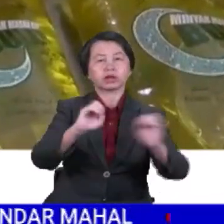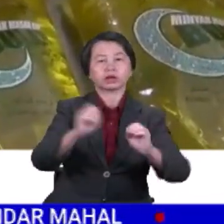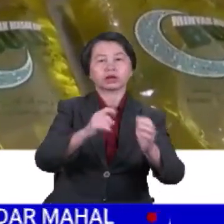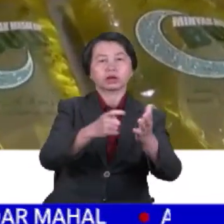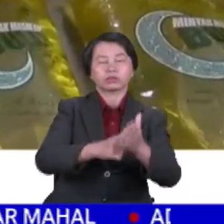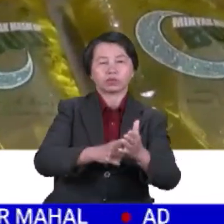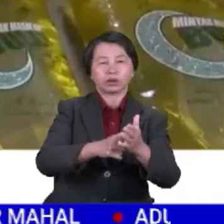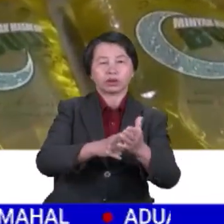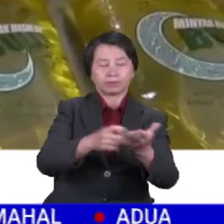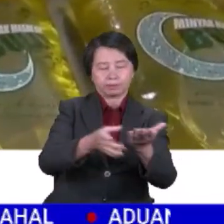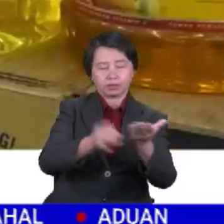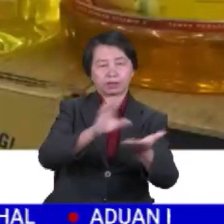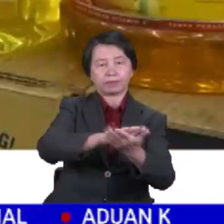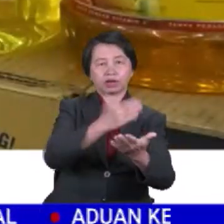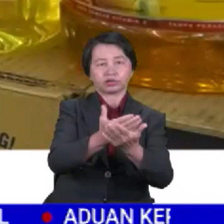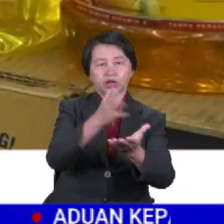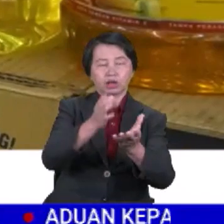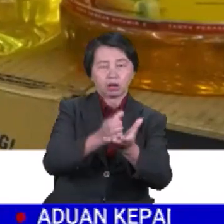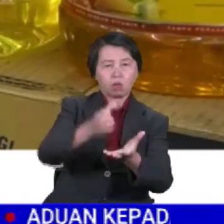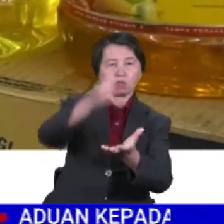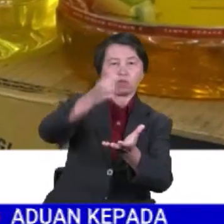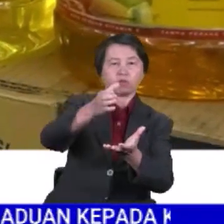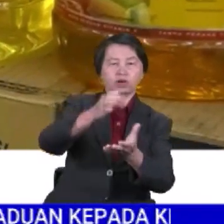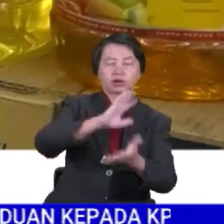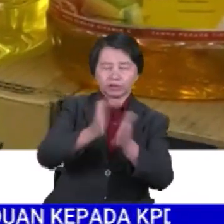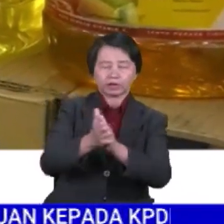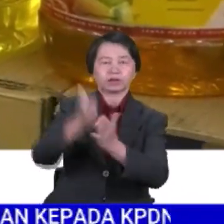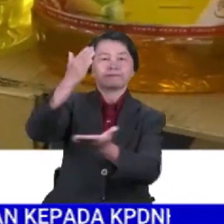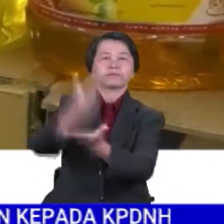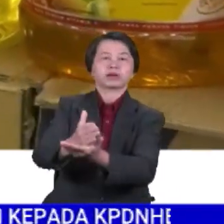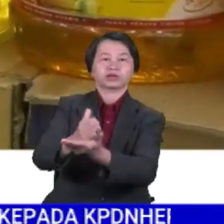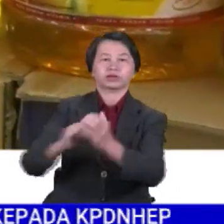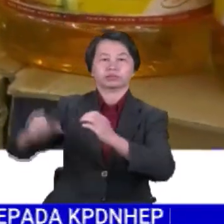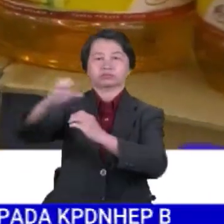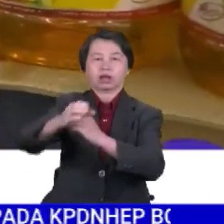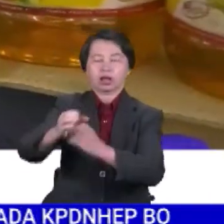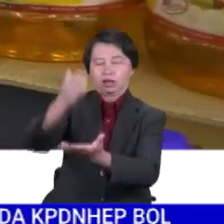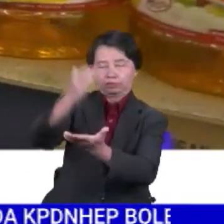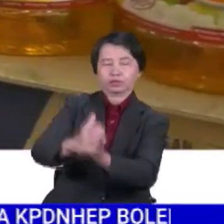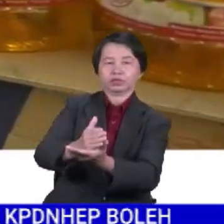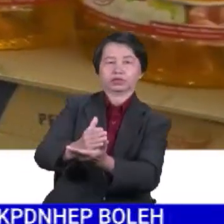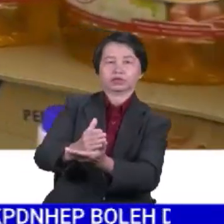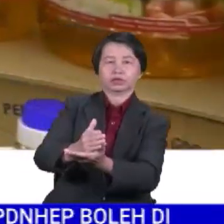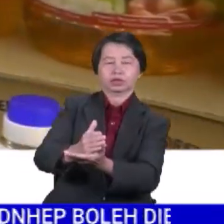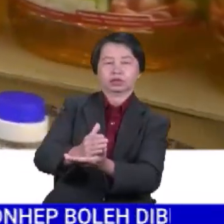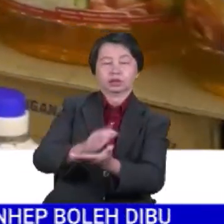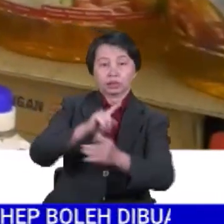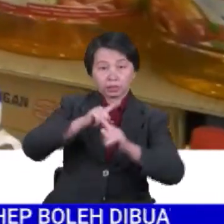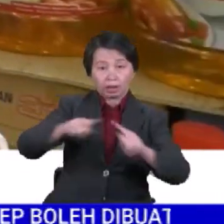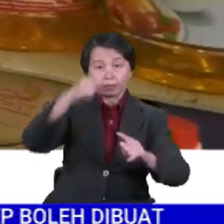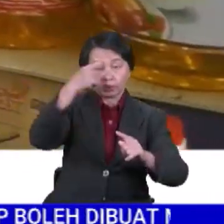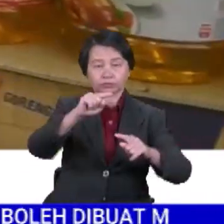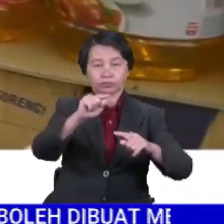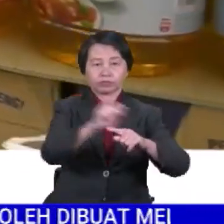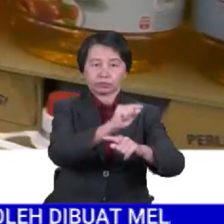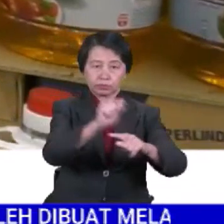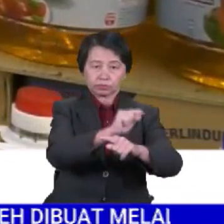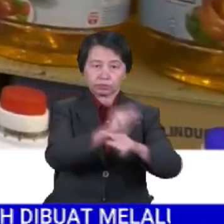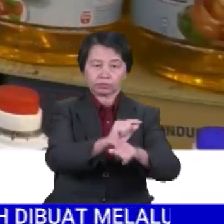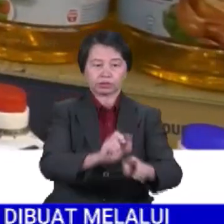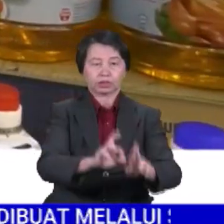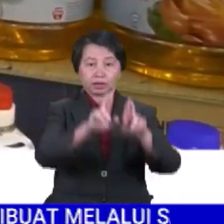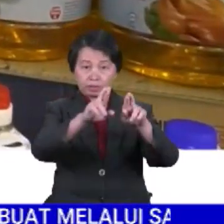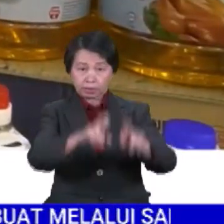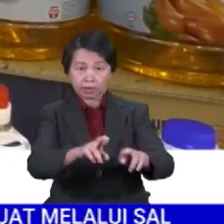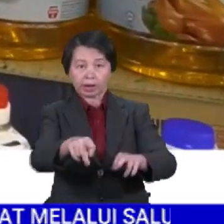maka kita hentikan subsidi untuk minyak masak berbotol, tetapi untuk kegunaan